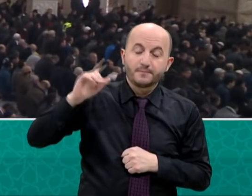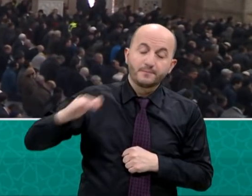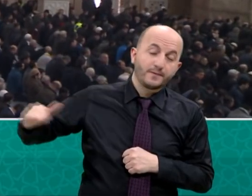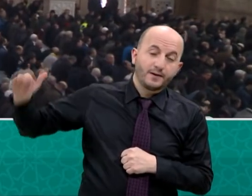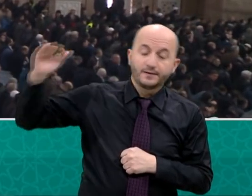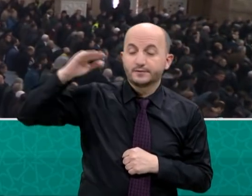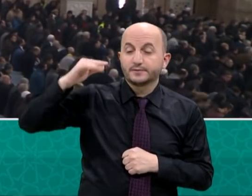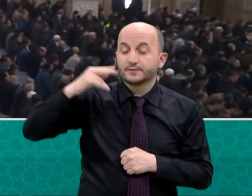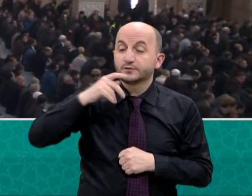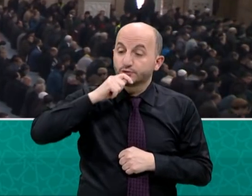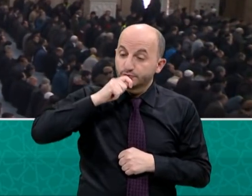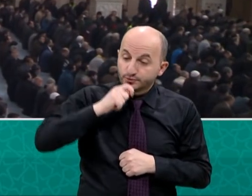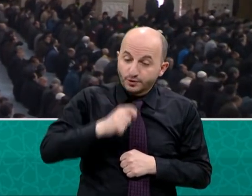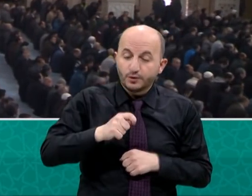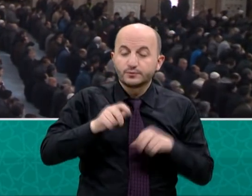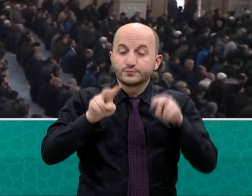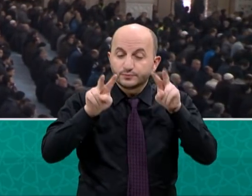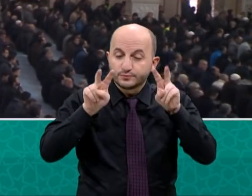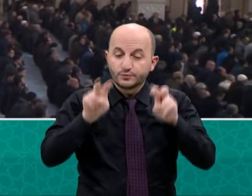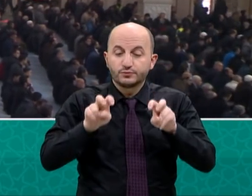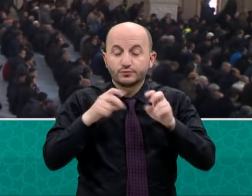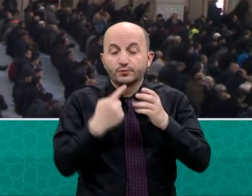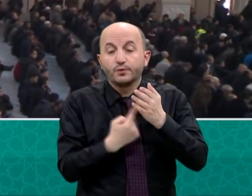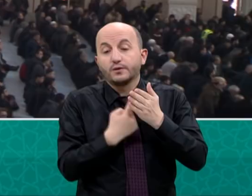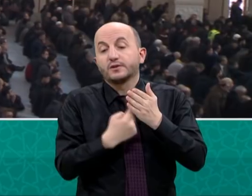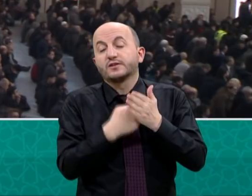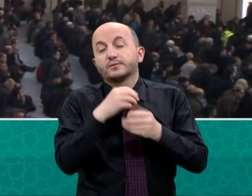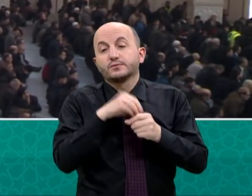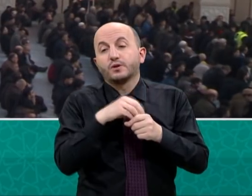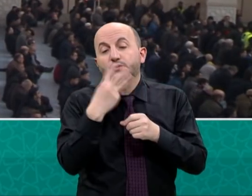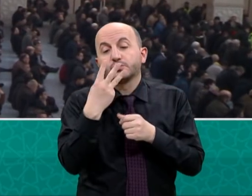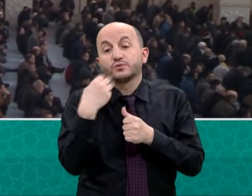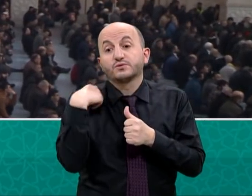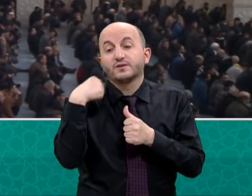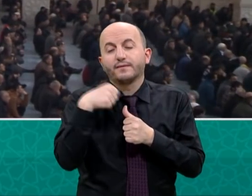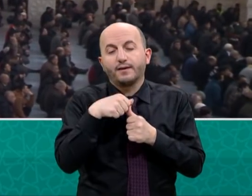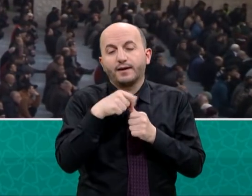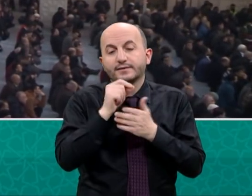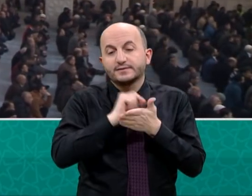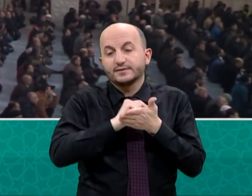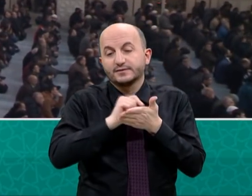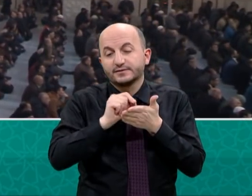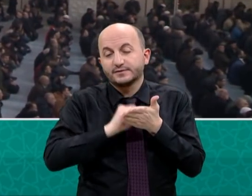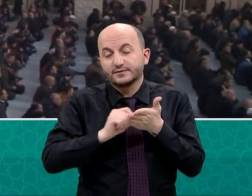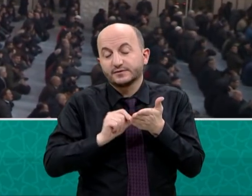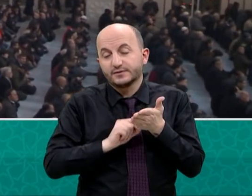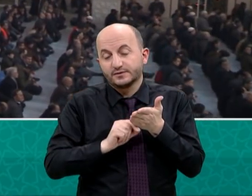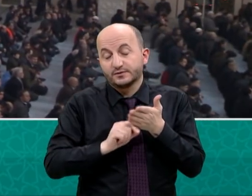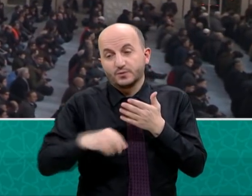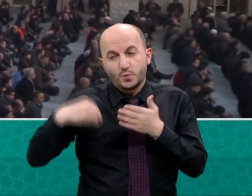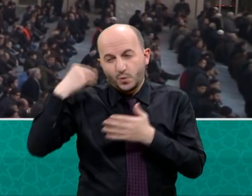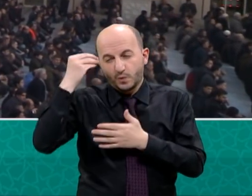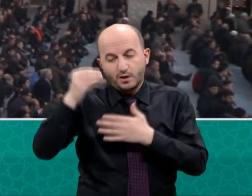misak konusunu Kur'an-ı Kerim'de 3 yerde kullandığına hocalarımız hep işaret